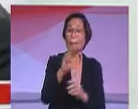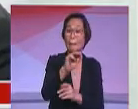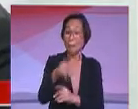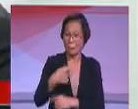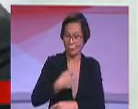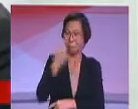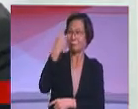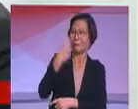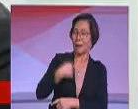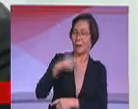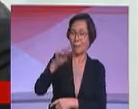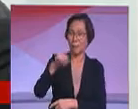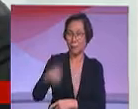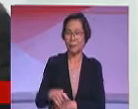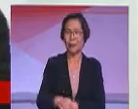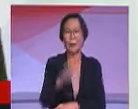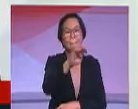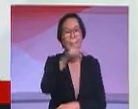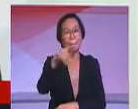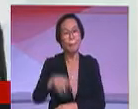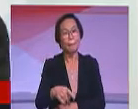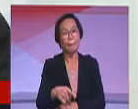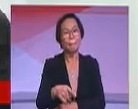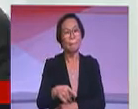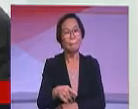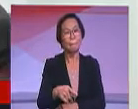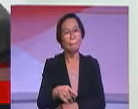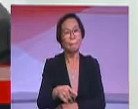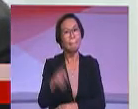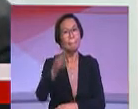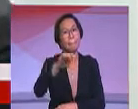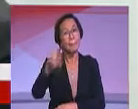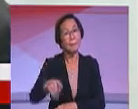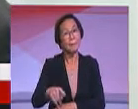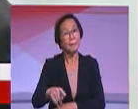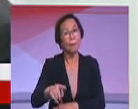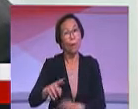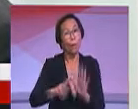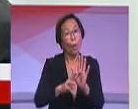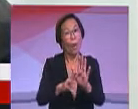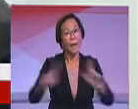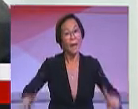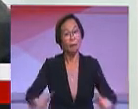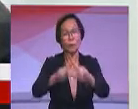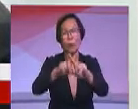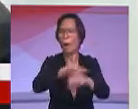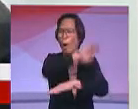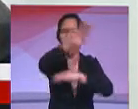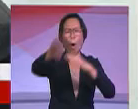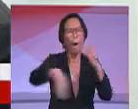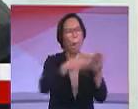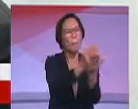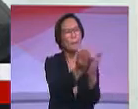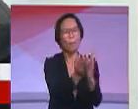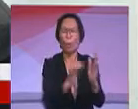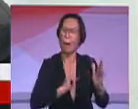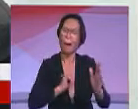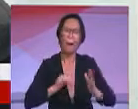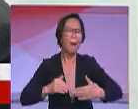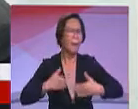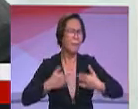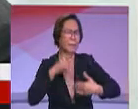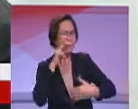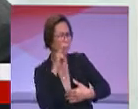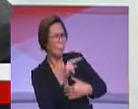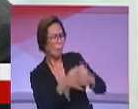rakyat, the member of parliament backbencher UMNO, pada keseluruhannya I'm happy lah. Ya, yeah? Kerana